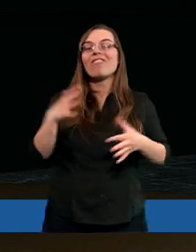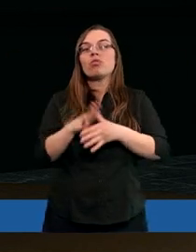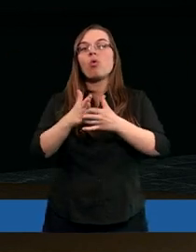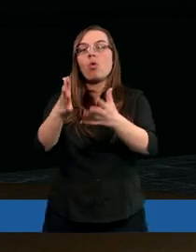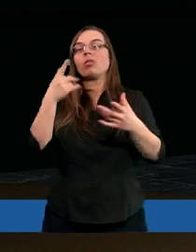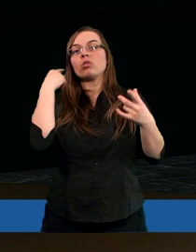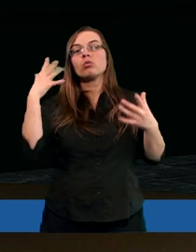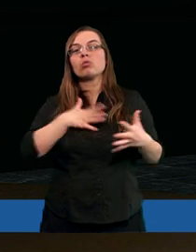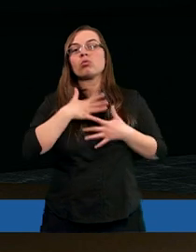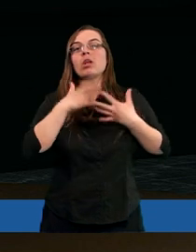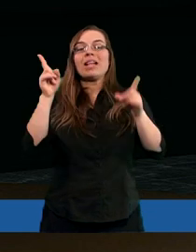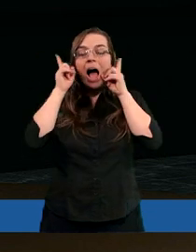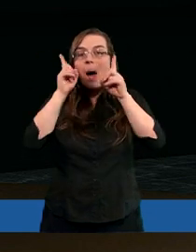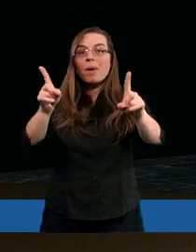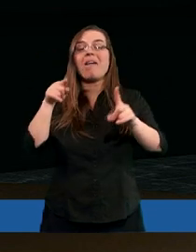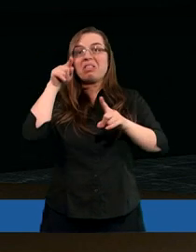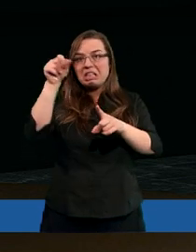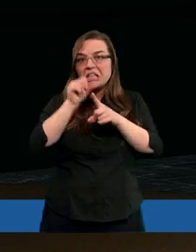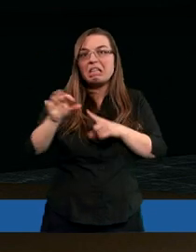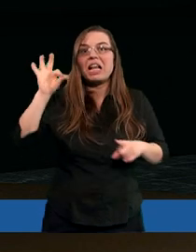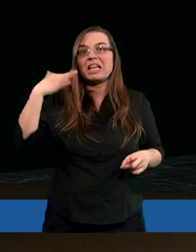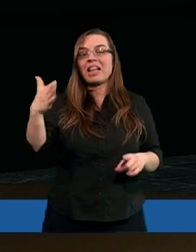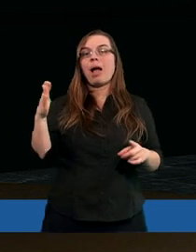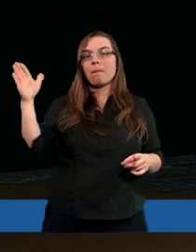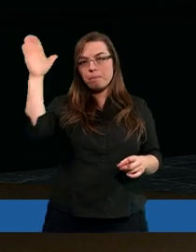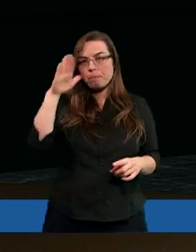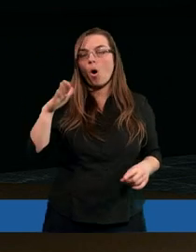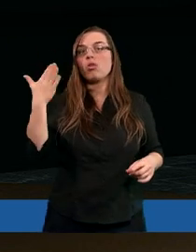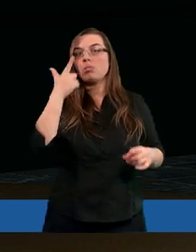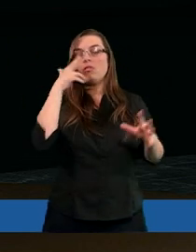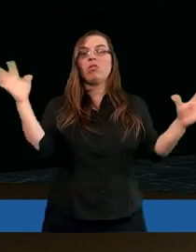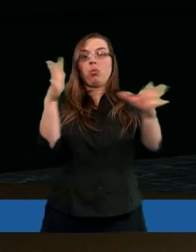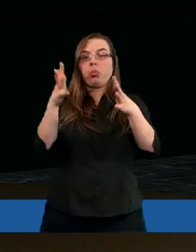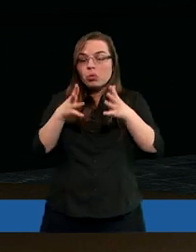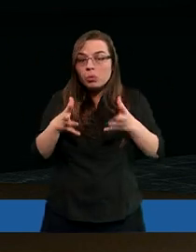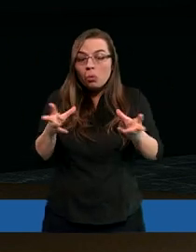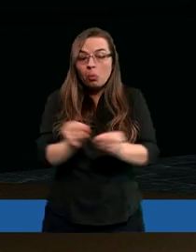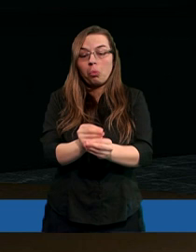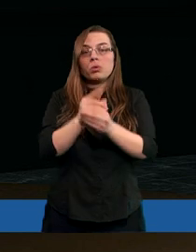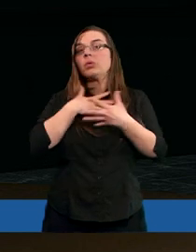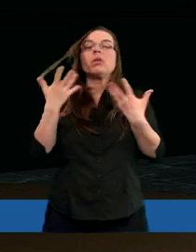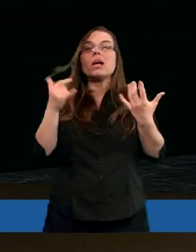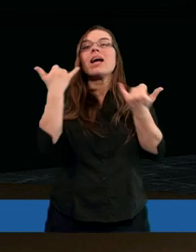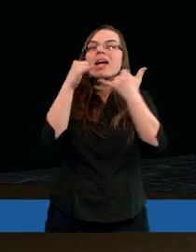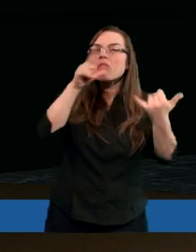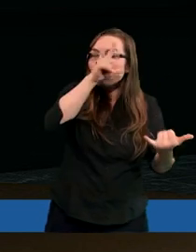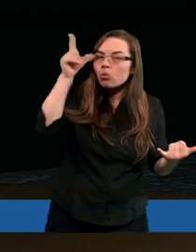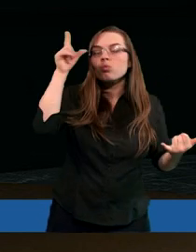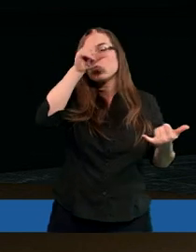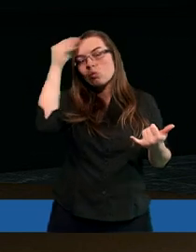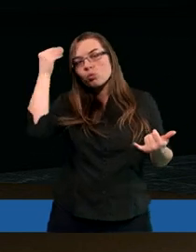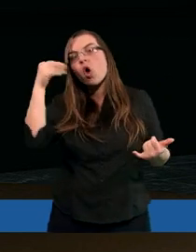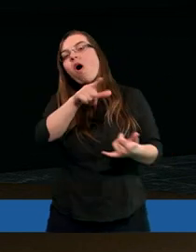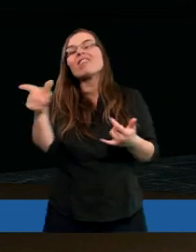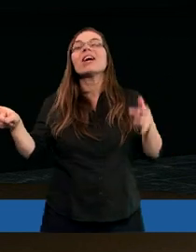mu pokłon, mówiąc, zaprawdę Ty jesteś Synem Bożym. Więc to wyznali inni uczniowie i